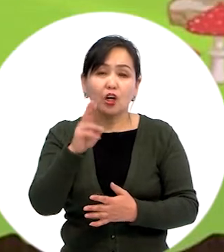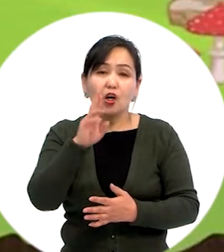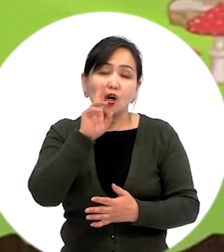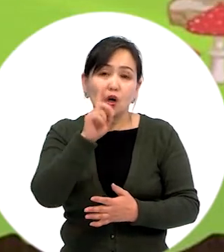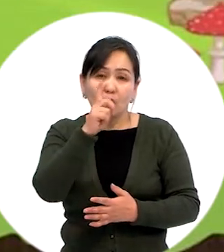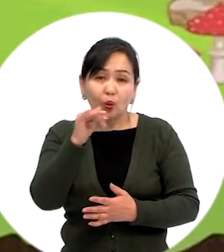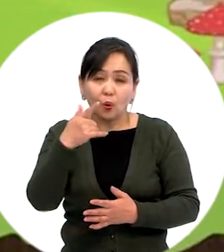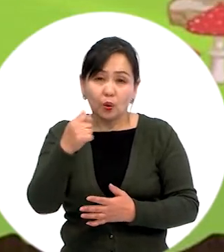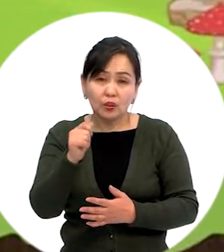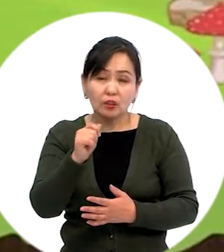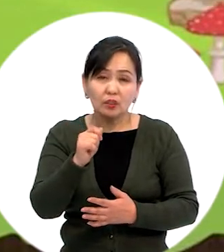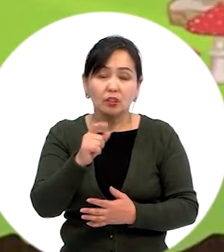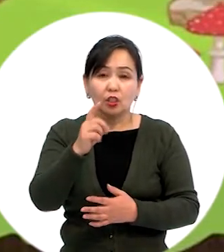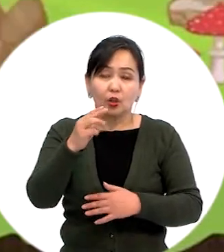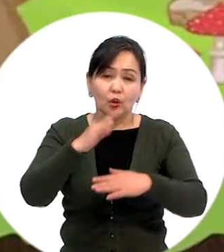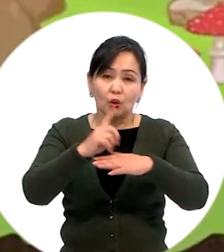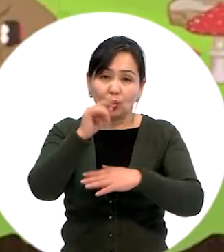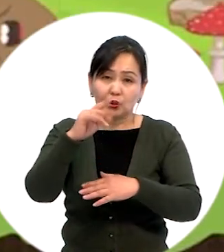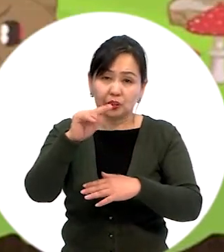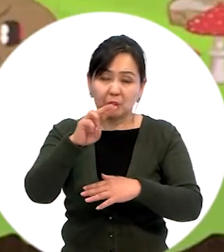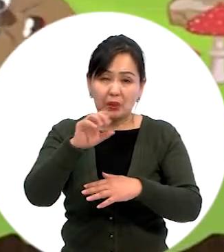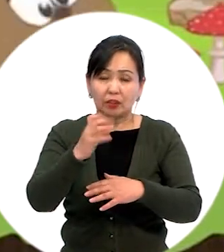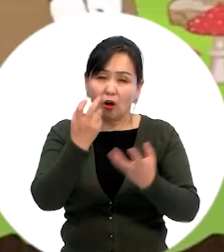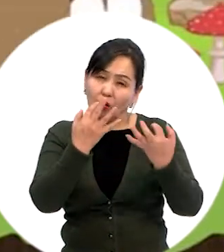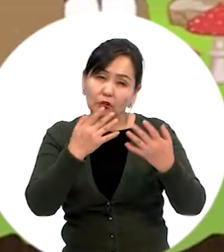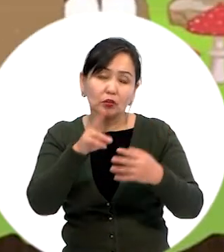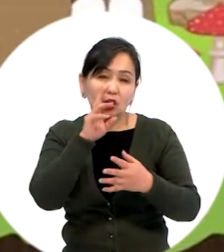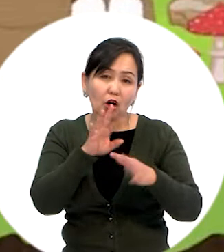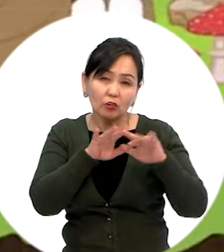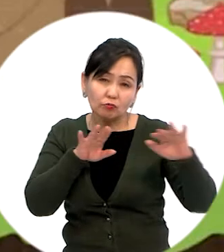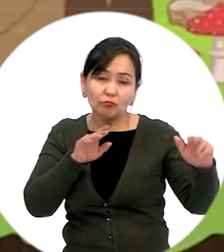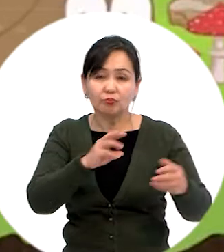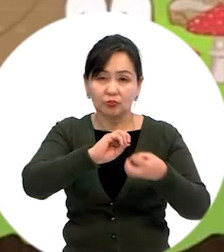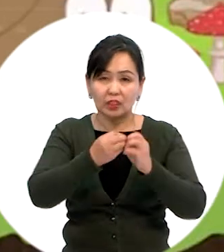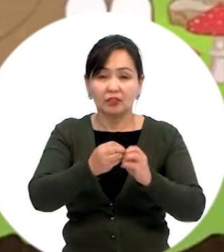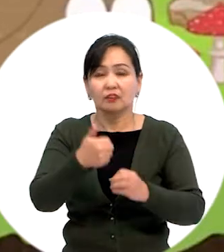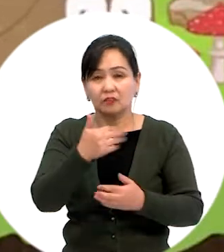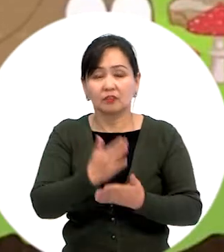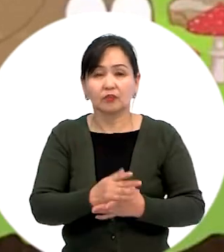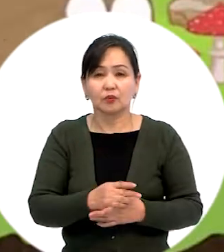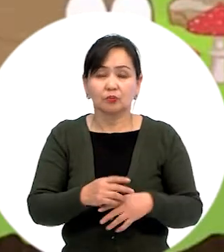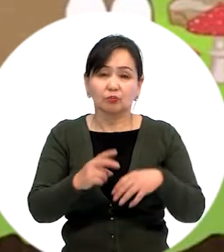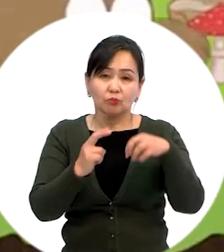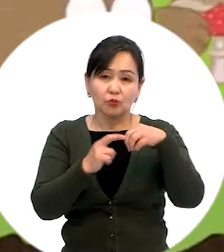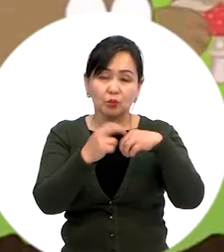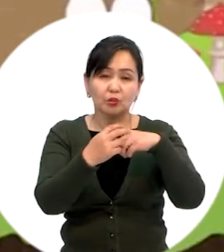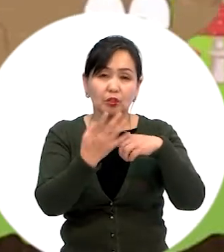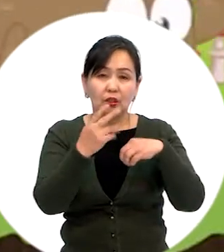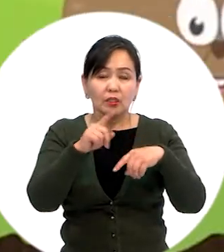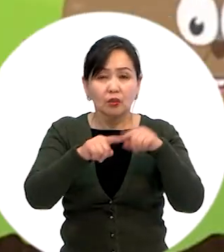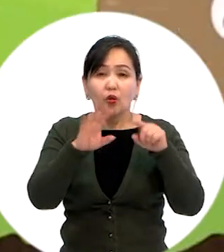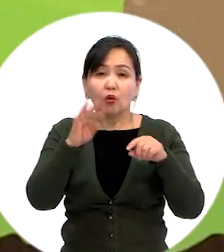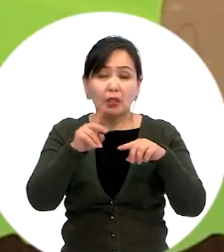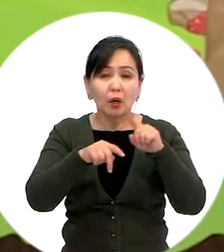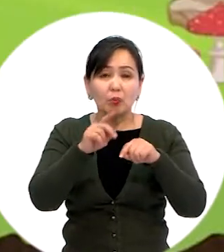шүл, төмсний хучмал гээд олон төрлийн хоолны ачруудыг хийдэг. Хэзээ төмсөөр өөр ямар төрлийн хоол